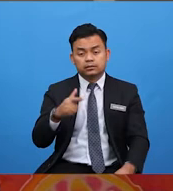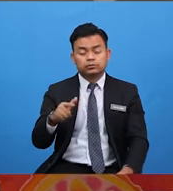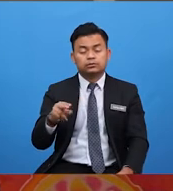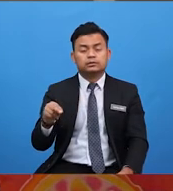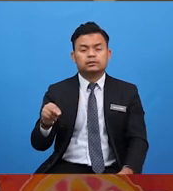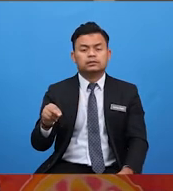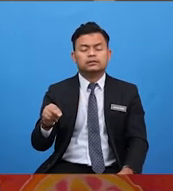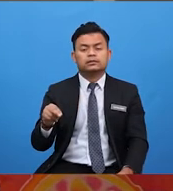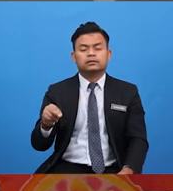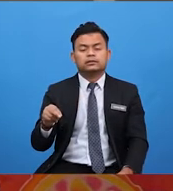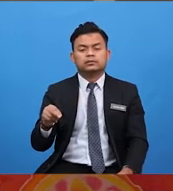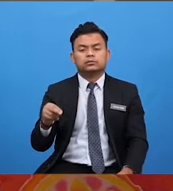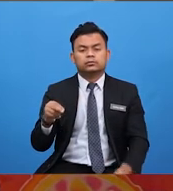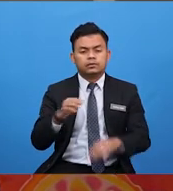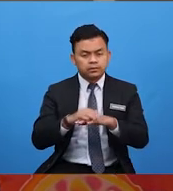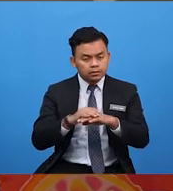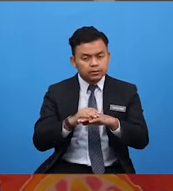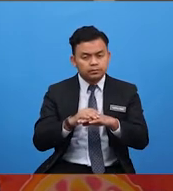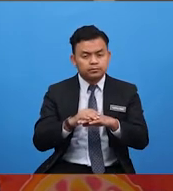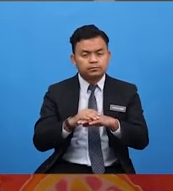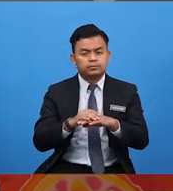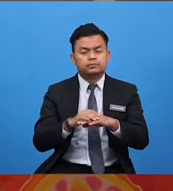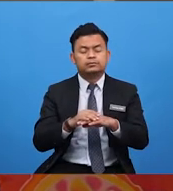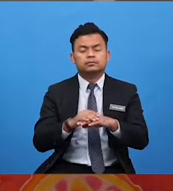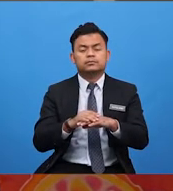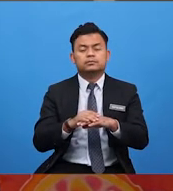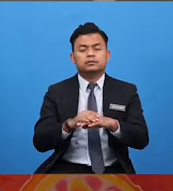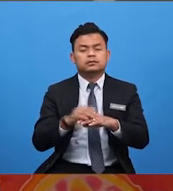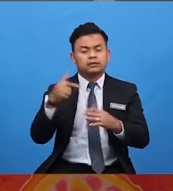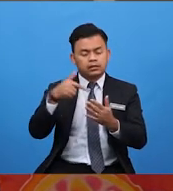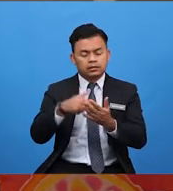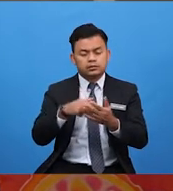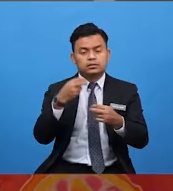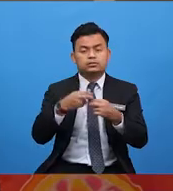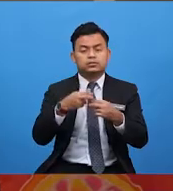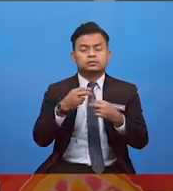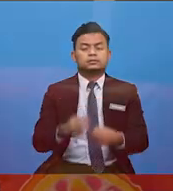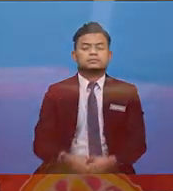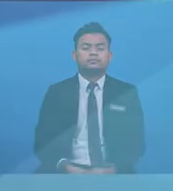pekat, proses untuk meratakan sodium silikat akan menjadi lebih sukar.